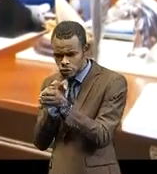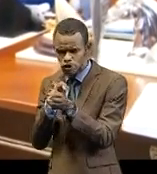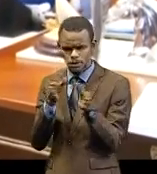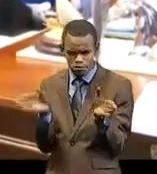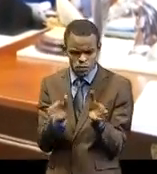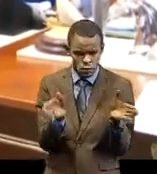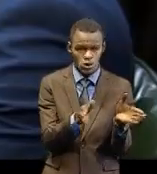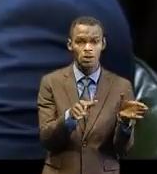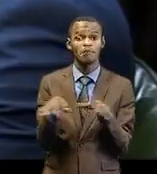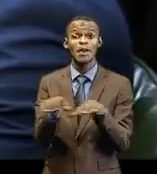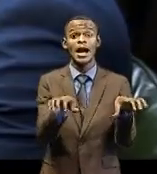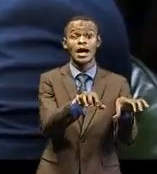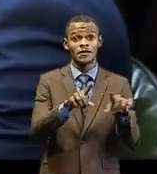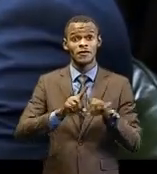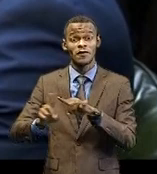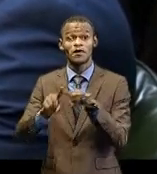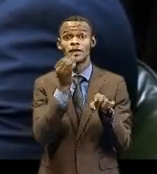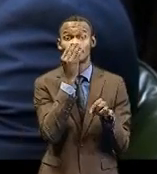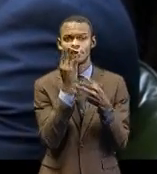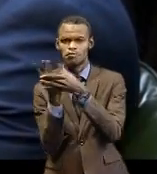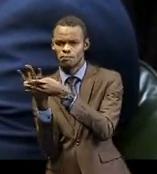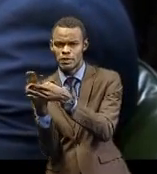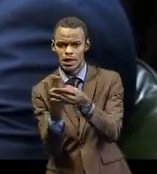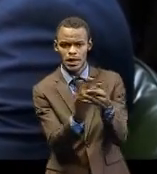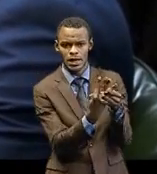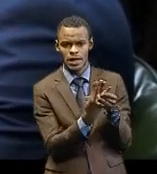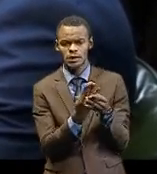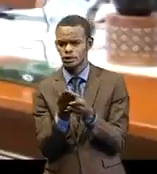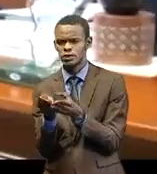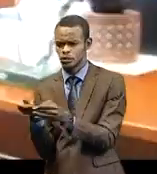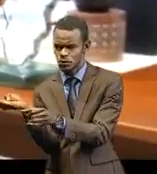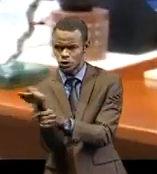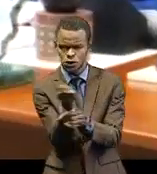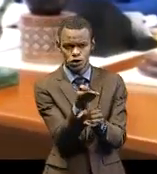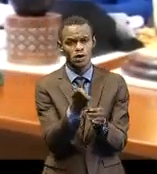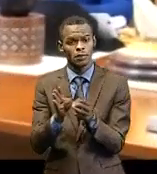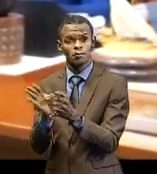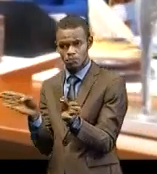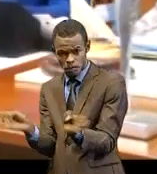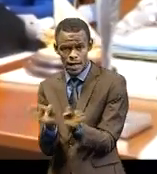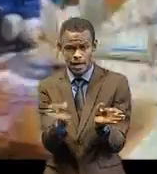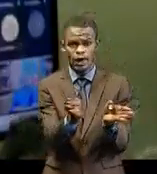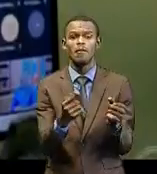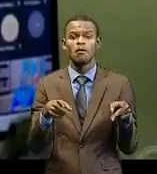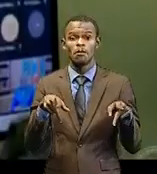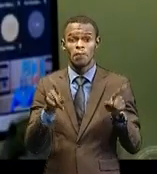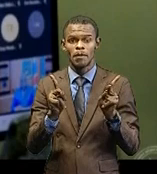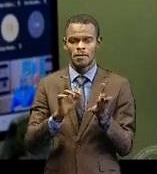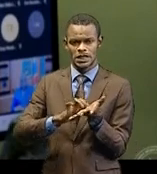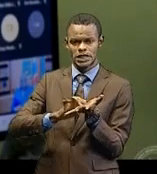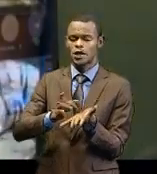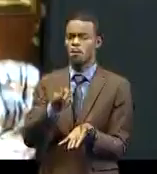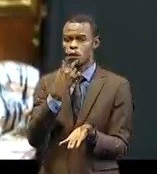cannabis, cette plante médicinale destinée à des besoins médicaux. Ceci pour éviter que l'exportation